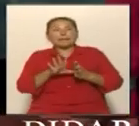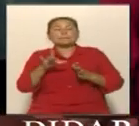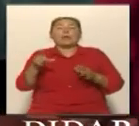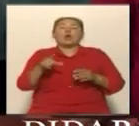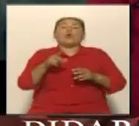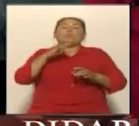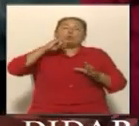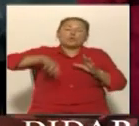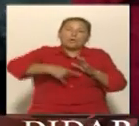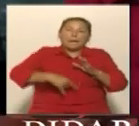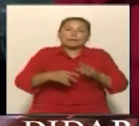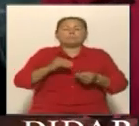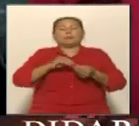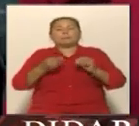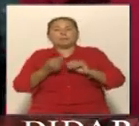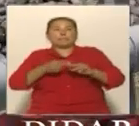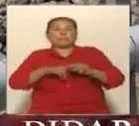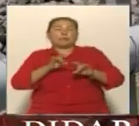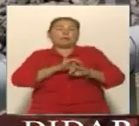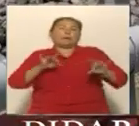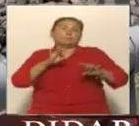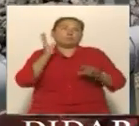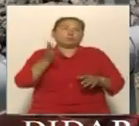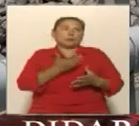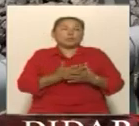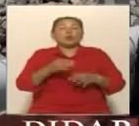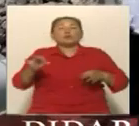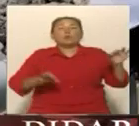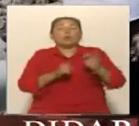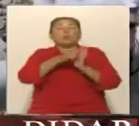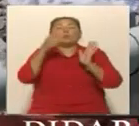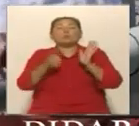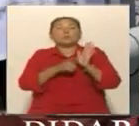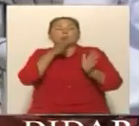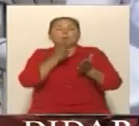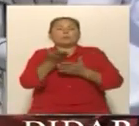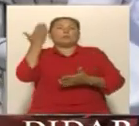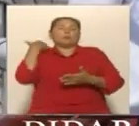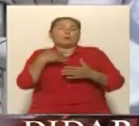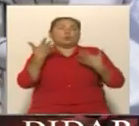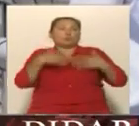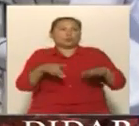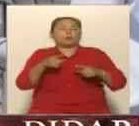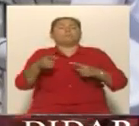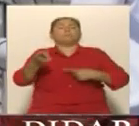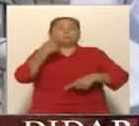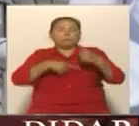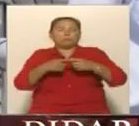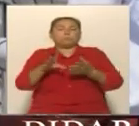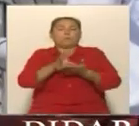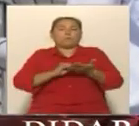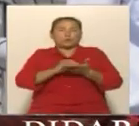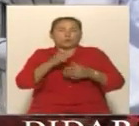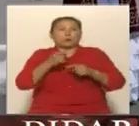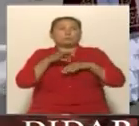мұнай өндіруге қатысты мәлімет алып, өзара тәжірибе алмасады. Бұл жоба 17 жылдан бері ұйымдастырылып келеді. Басты мақсат сала мамандарының біліктілігін